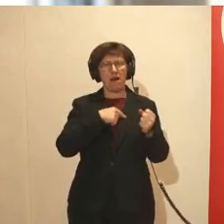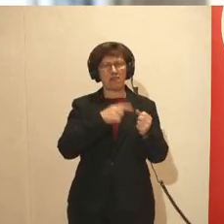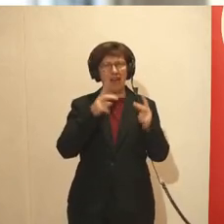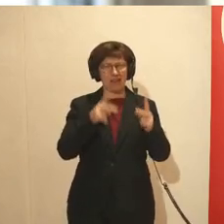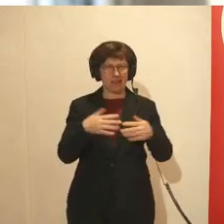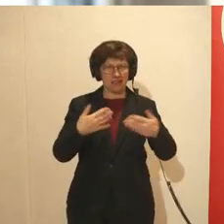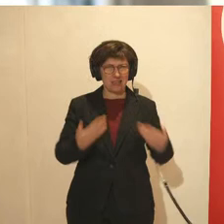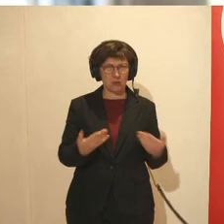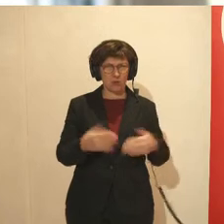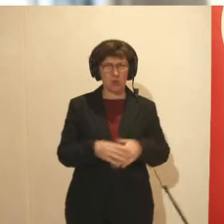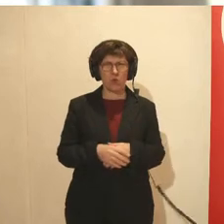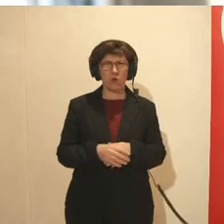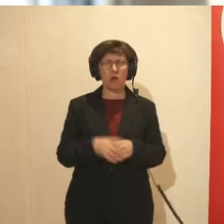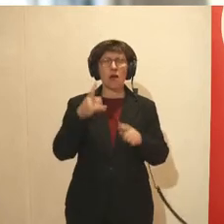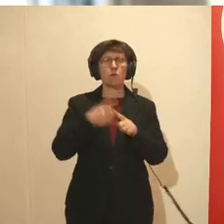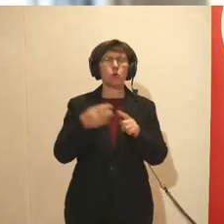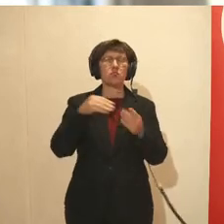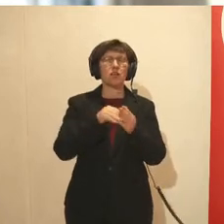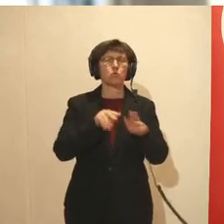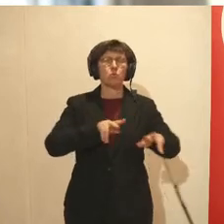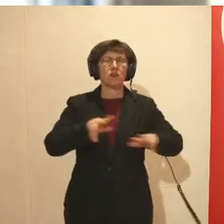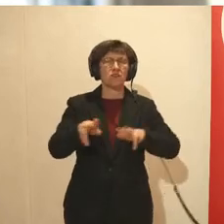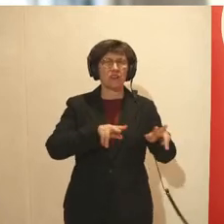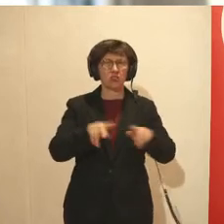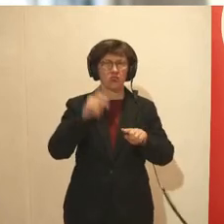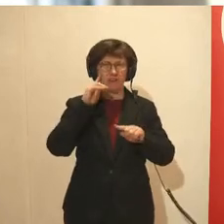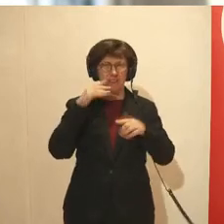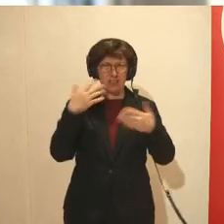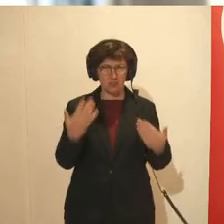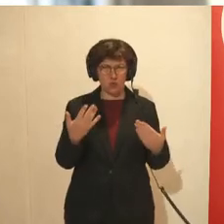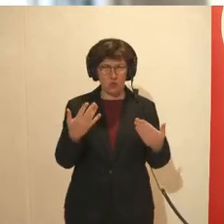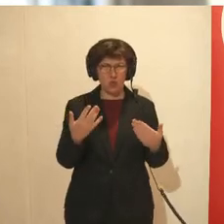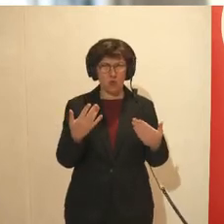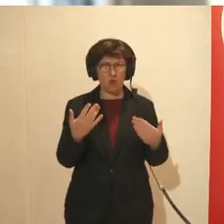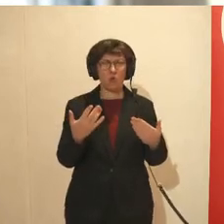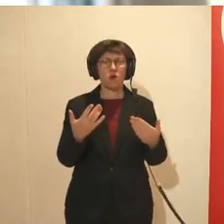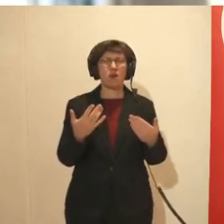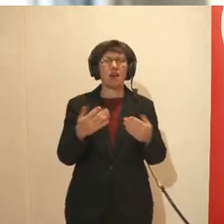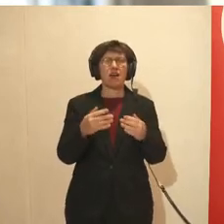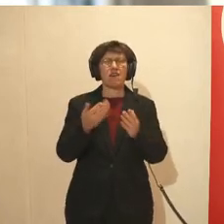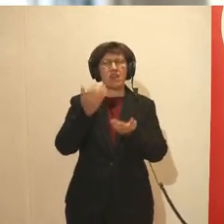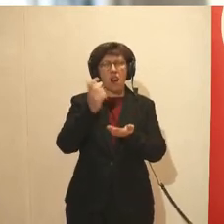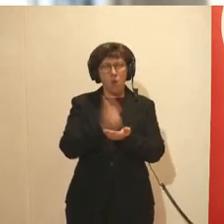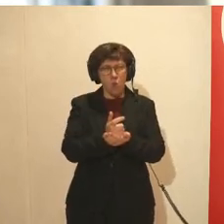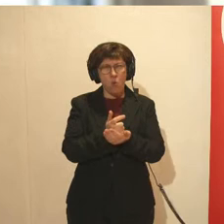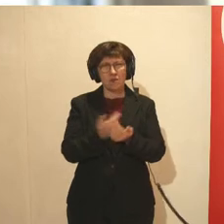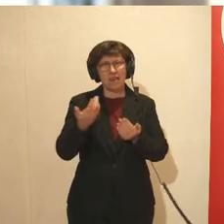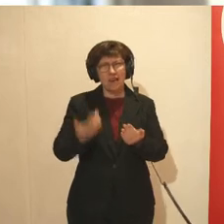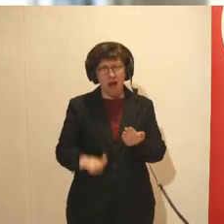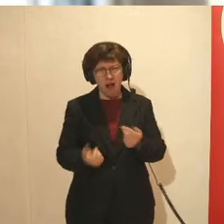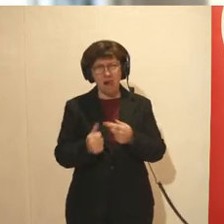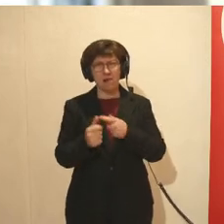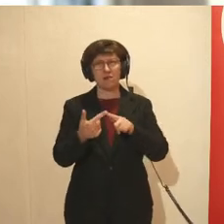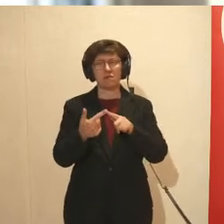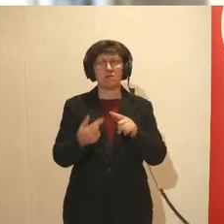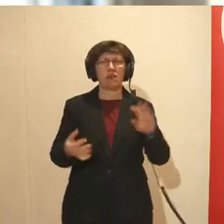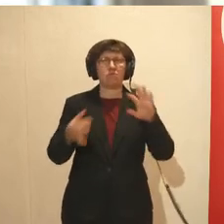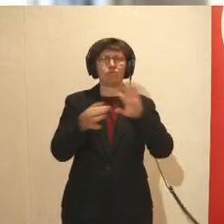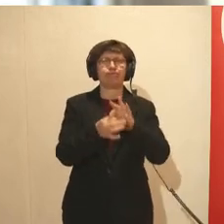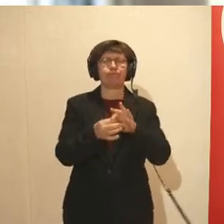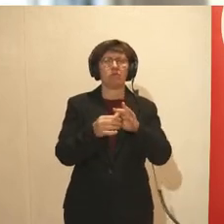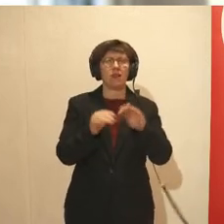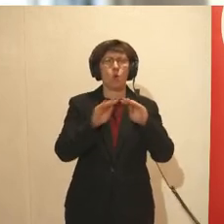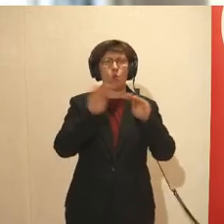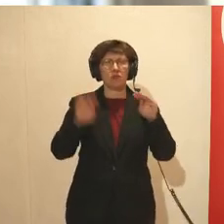und wenn man an die wirtschaft haben die verbindung der umgreift